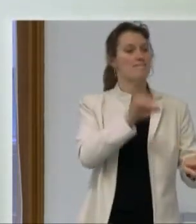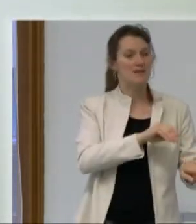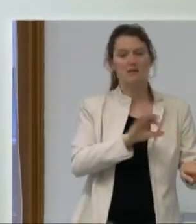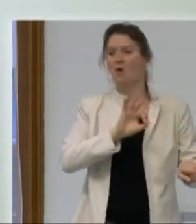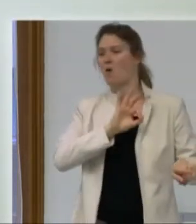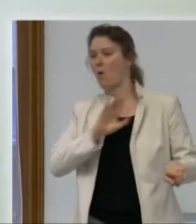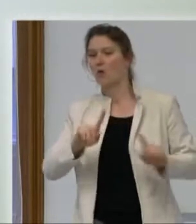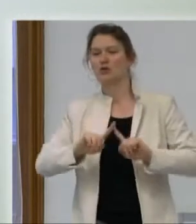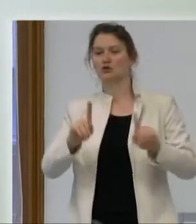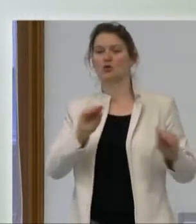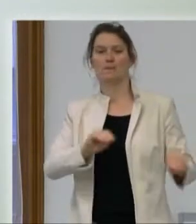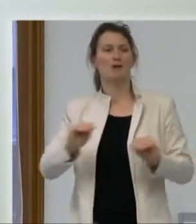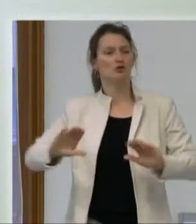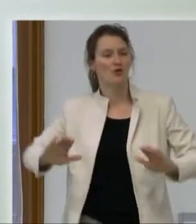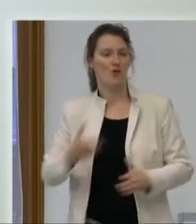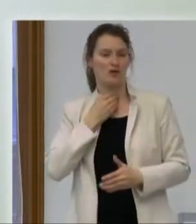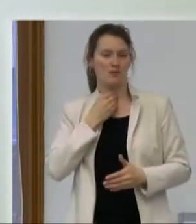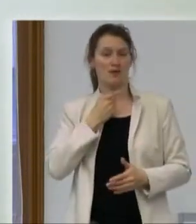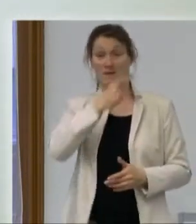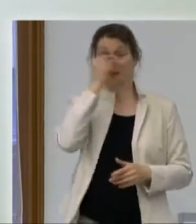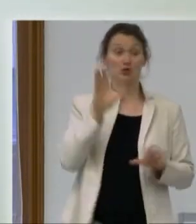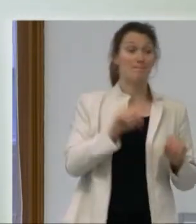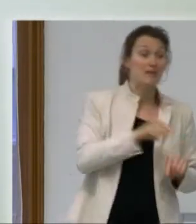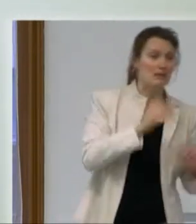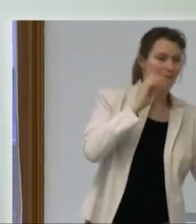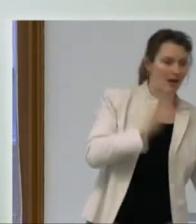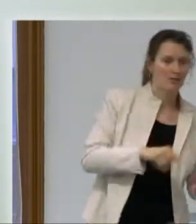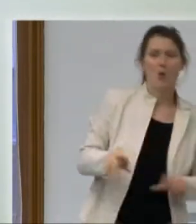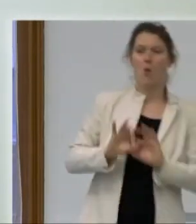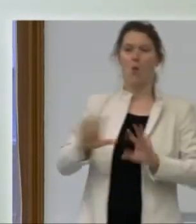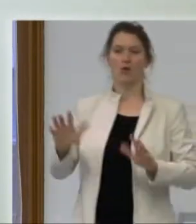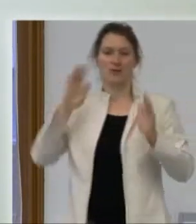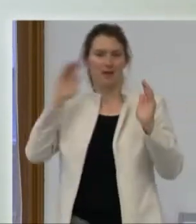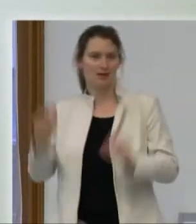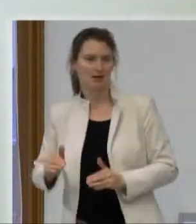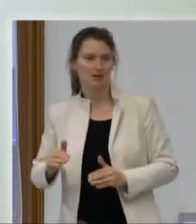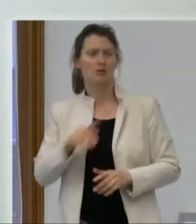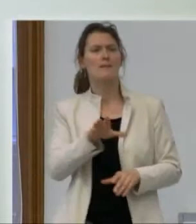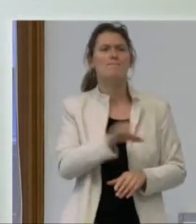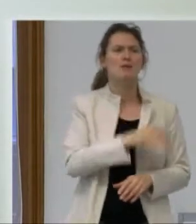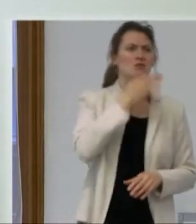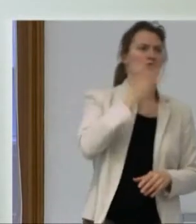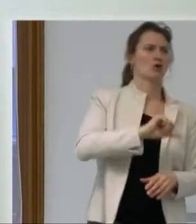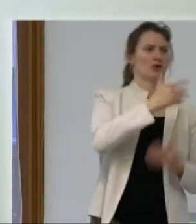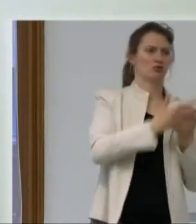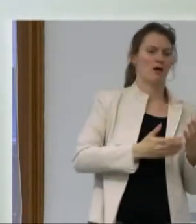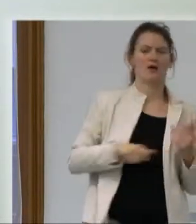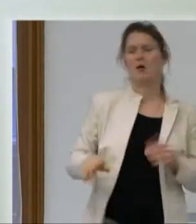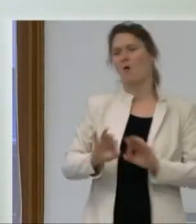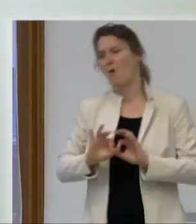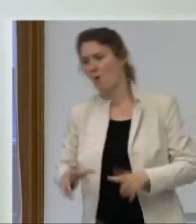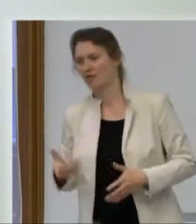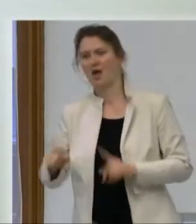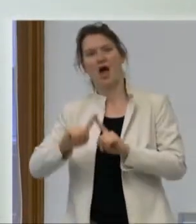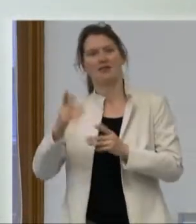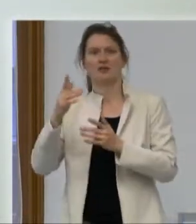und ohne sonderpädagogischen Förderbedarf, Menschen mit und ohne Beeinträchtigung, Menschen mit deutscher Erstsprache und Menschen